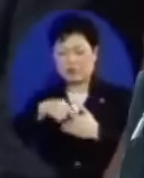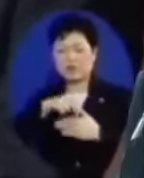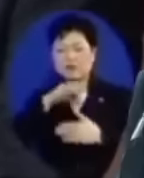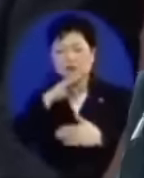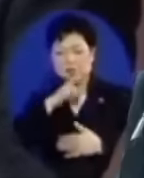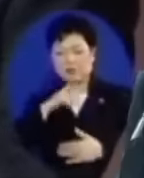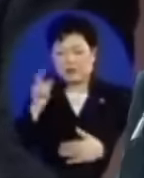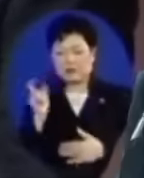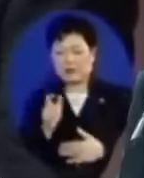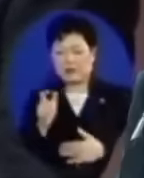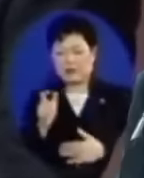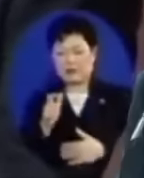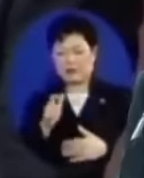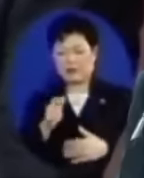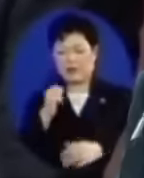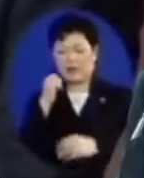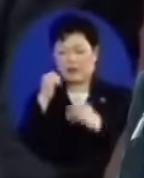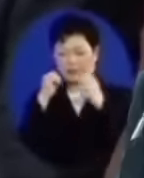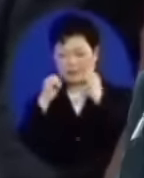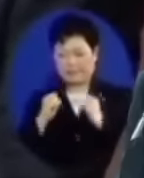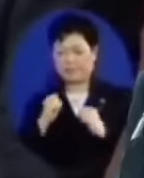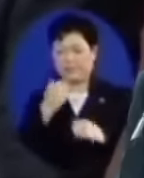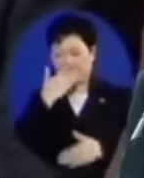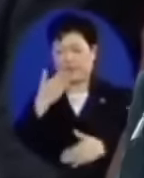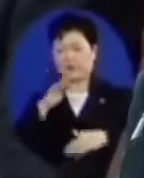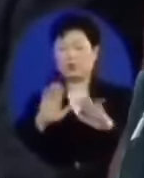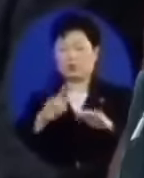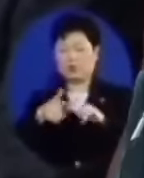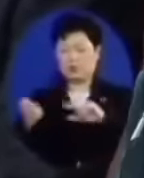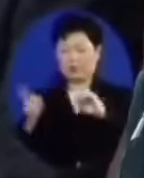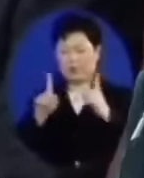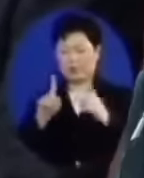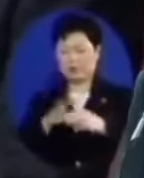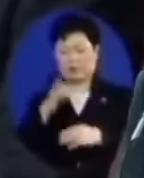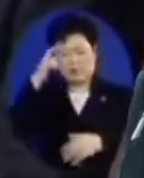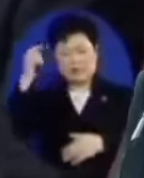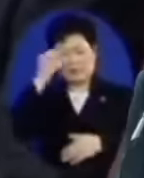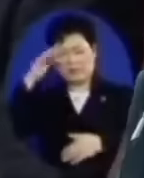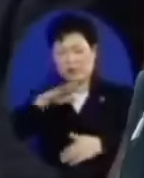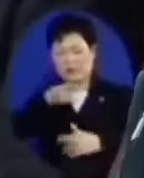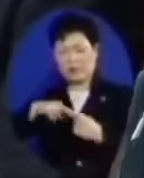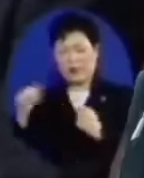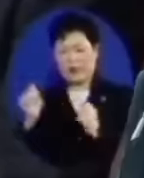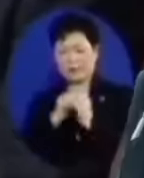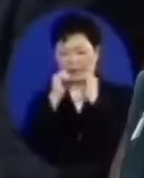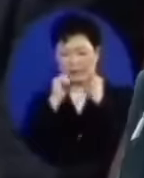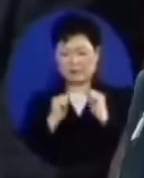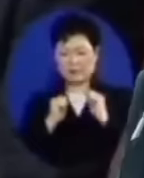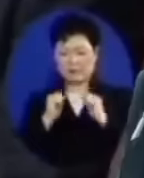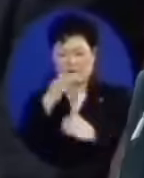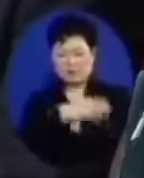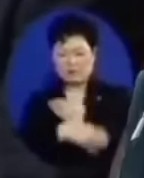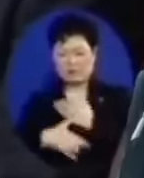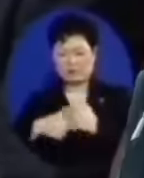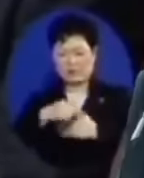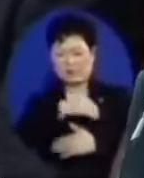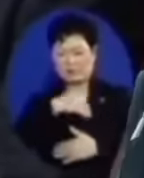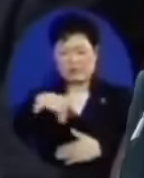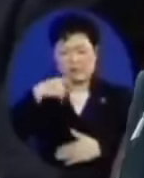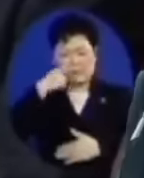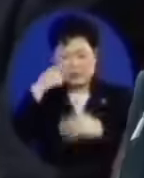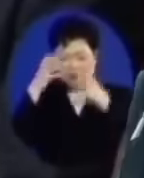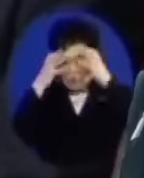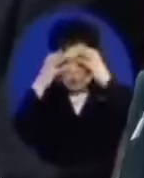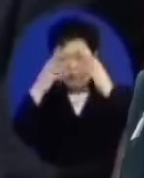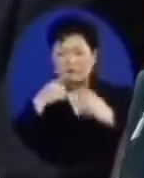된다는 것을 믿어야 되는 것입니다. 오늘도 예수님의 부활은 성령으로 우리와 같이 계셔서 우리 육체가 감당하지 못할 고통을